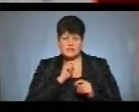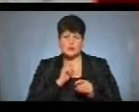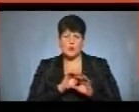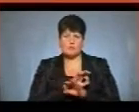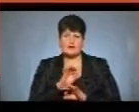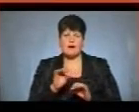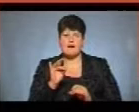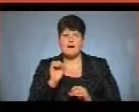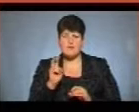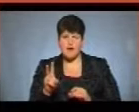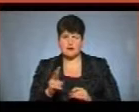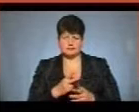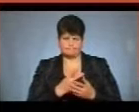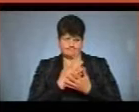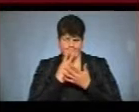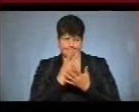планом».